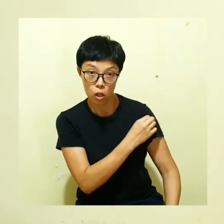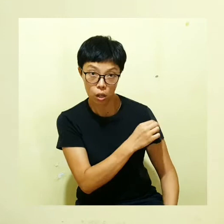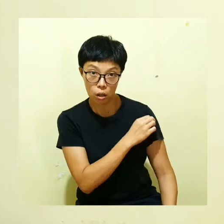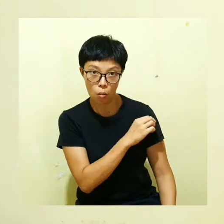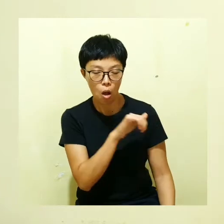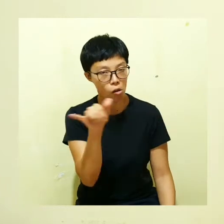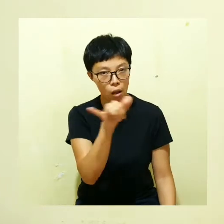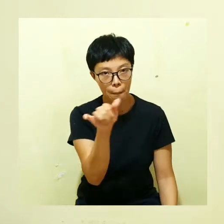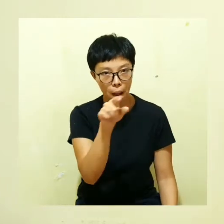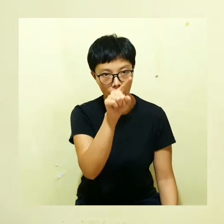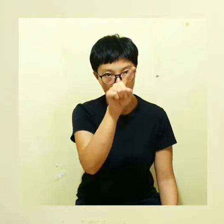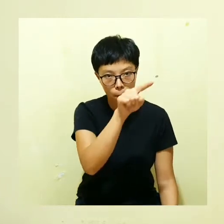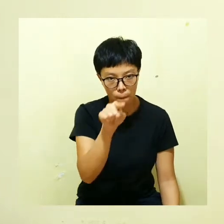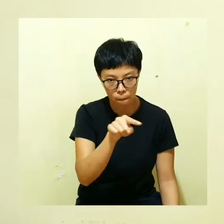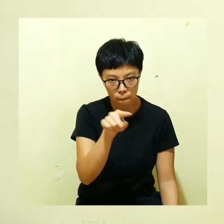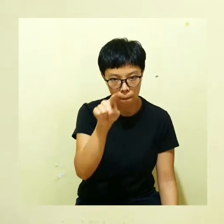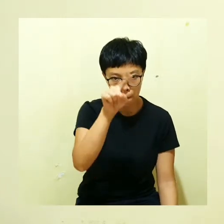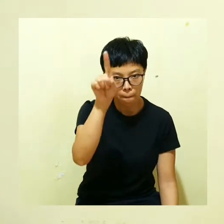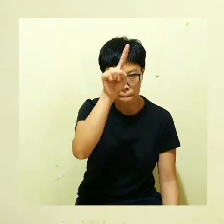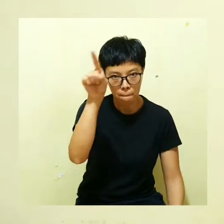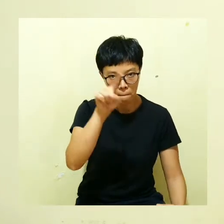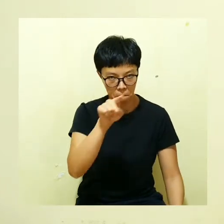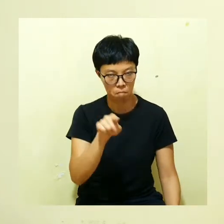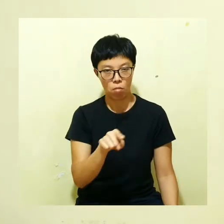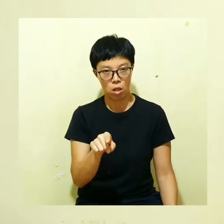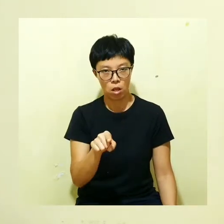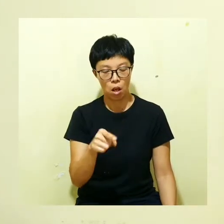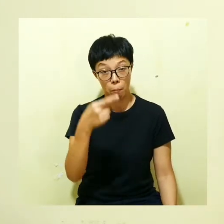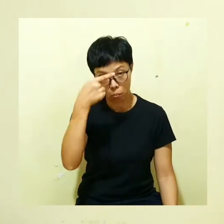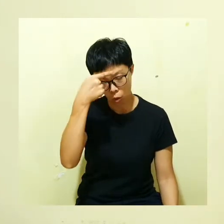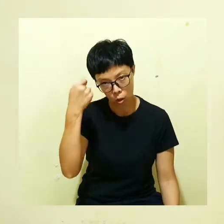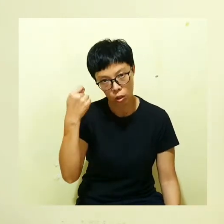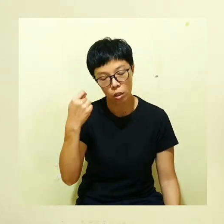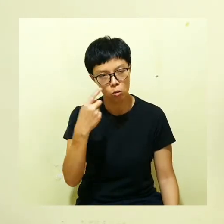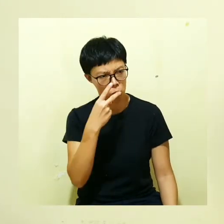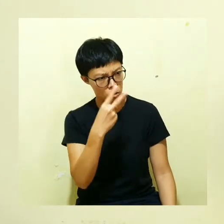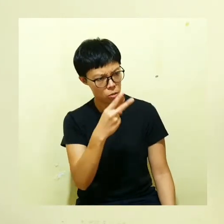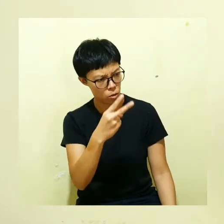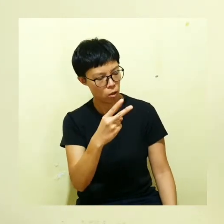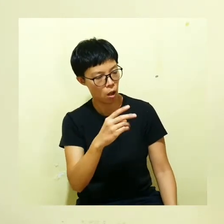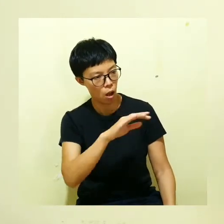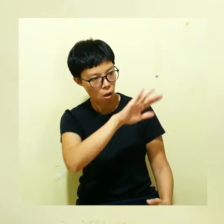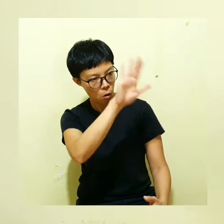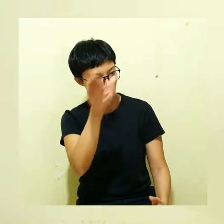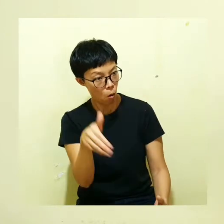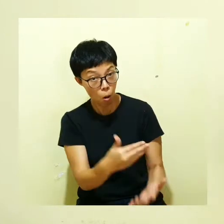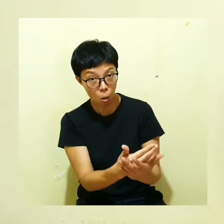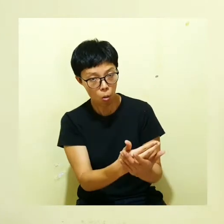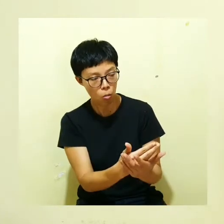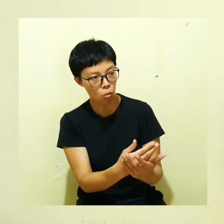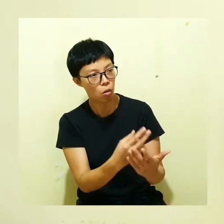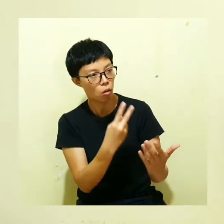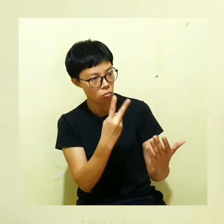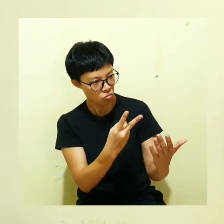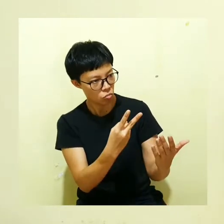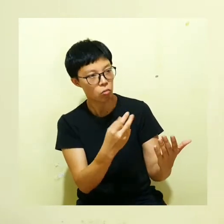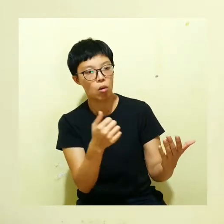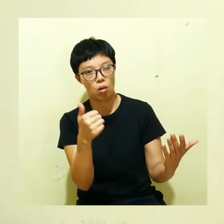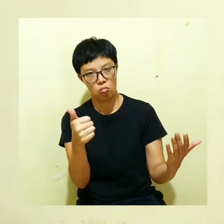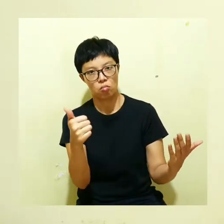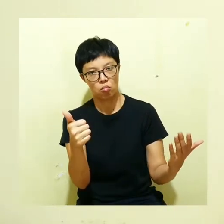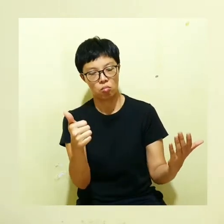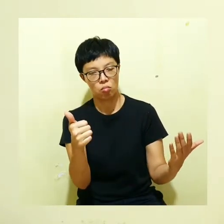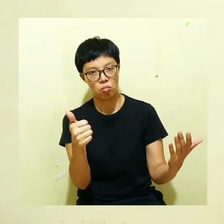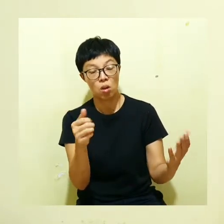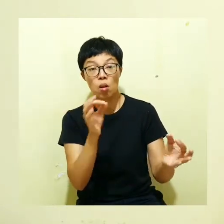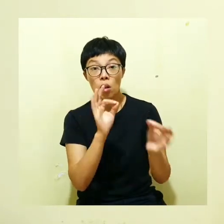次的 orange。 但这里我给它加了一个honeydew 的 color， 给它综合一下，那这个效